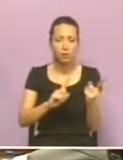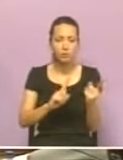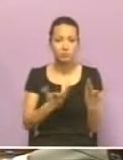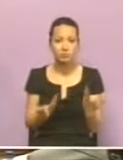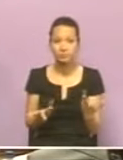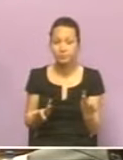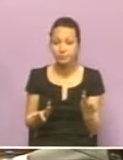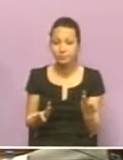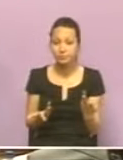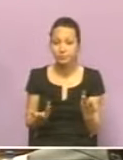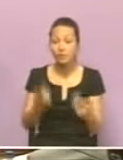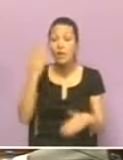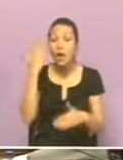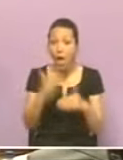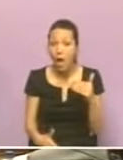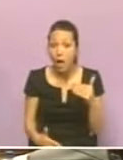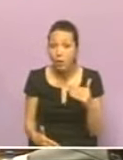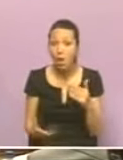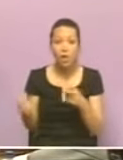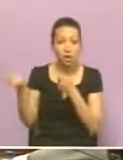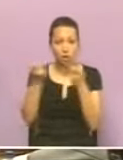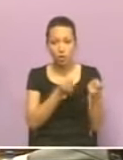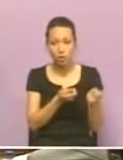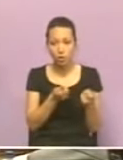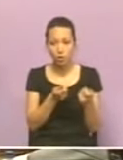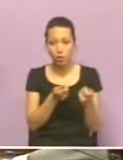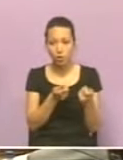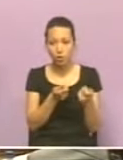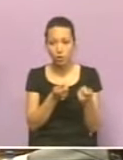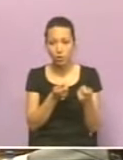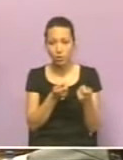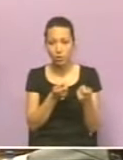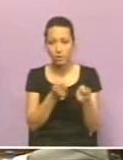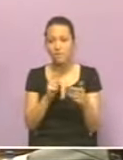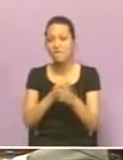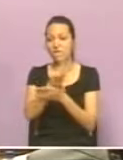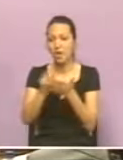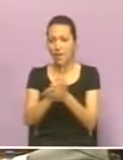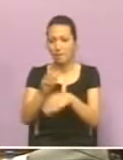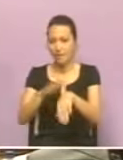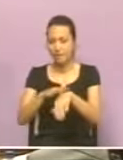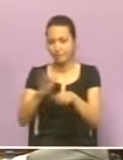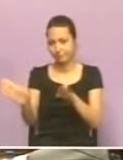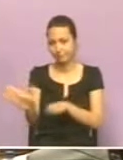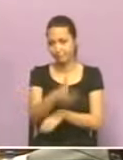ali na kraju ipak doneta odluka. Isteklo je vreme, gospodine.